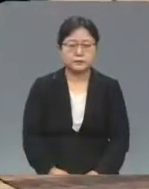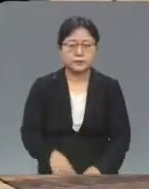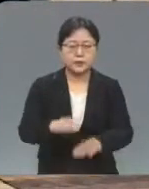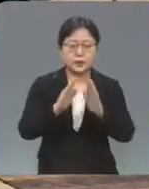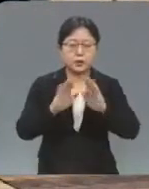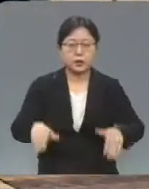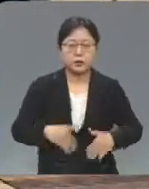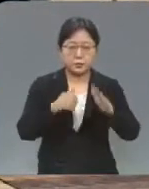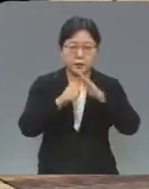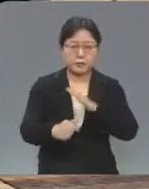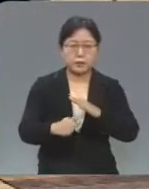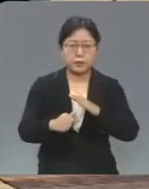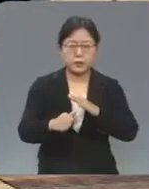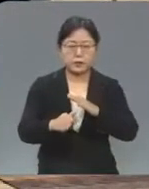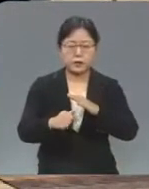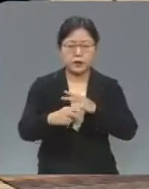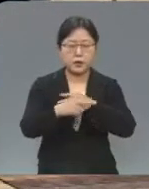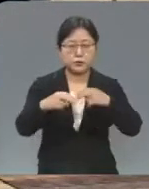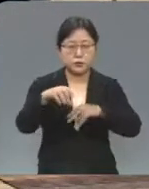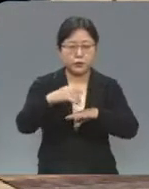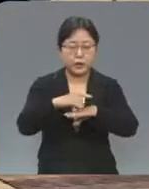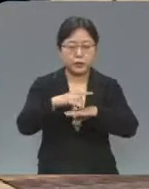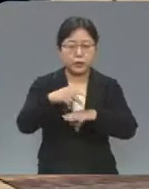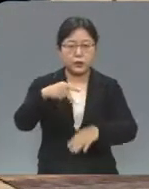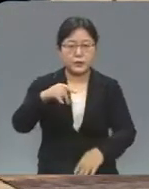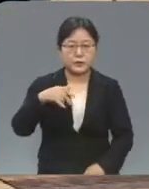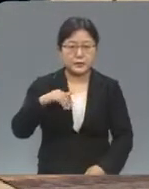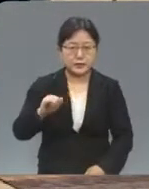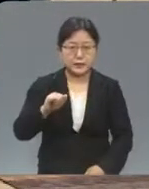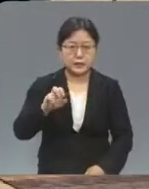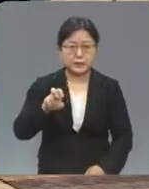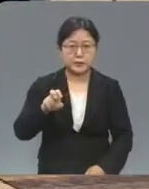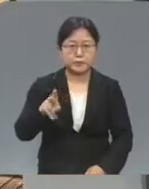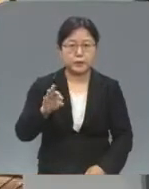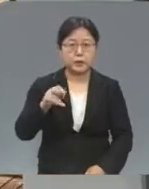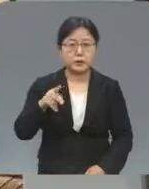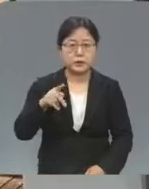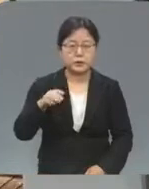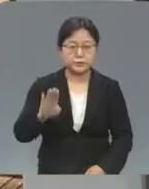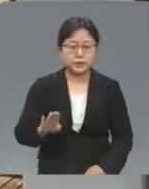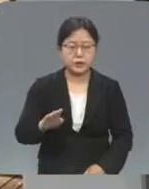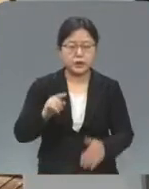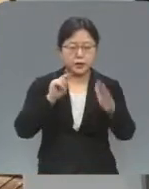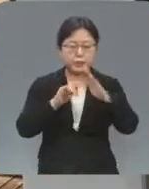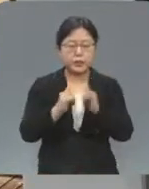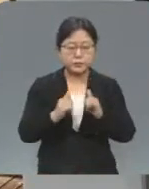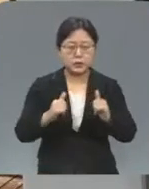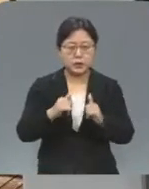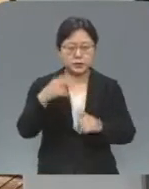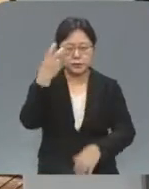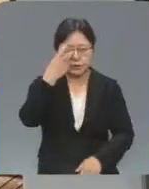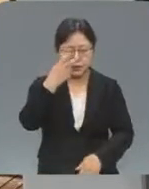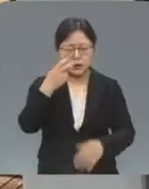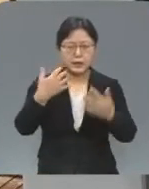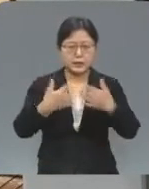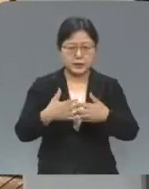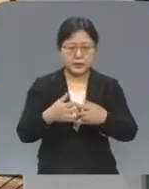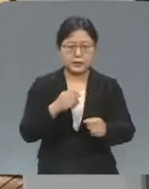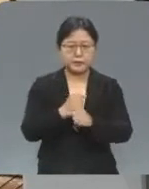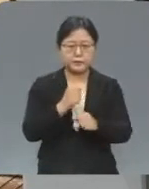전남을 대표하는 해수욕장 가운데 하나인 완도 신지 명사십리 해수욕장에 방문객 통계 용 무인 계측기 가